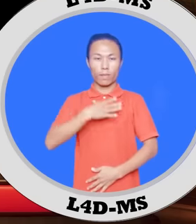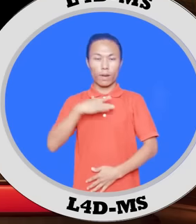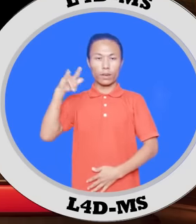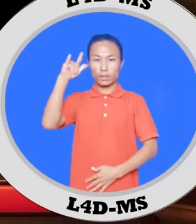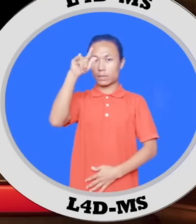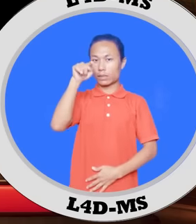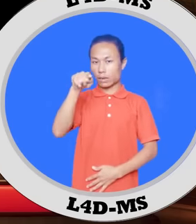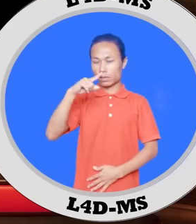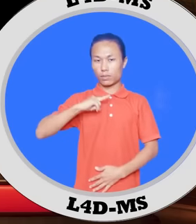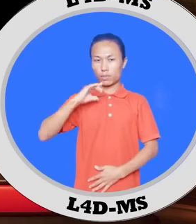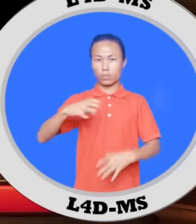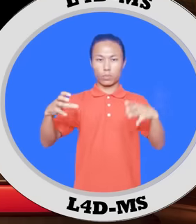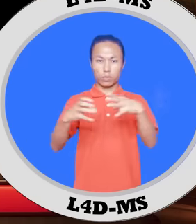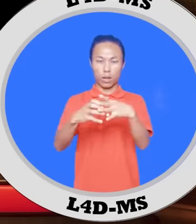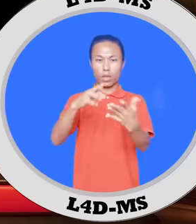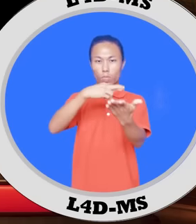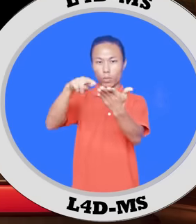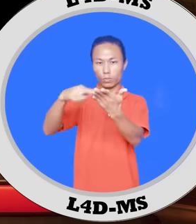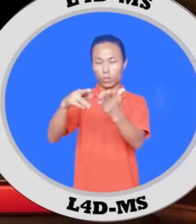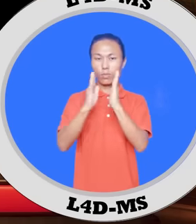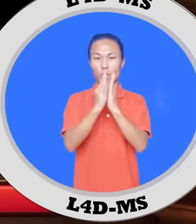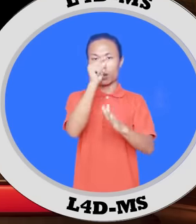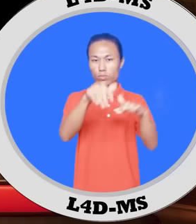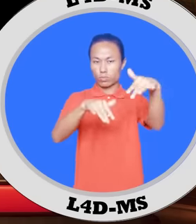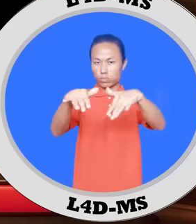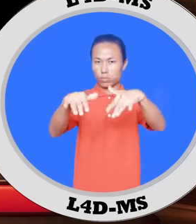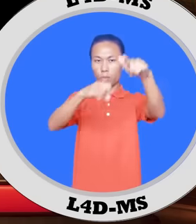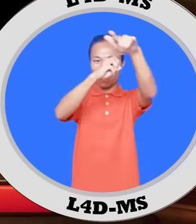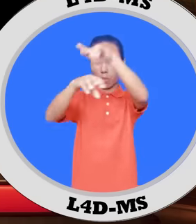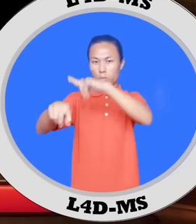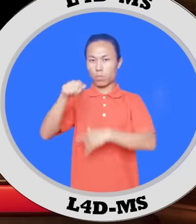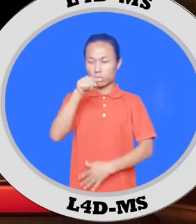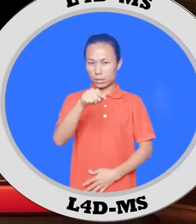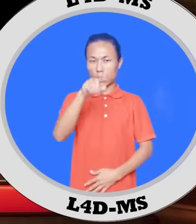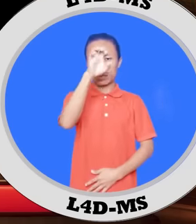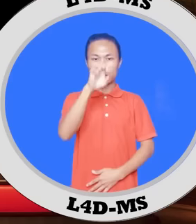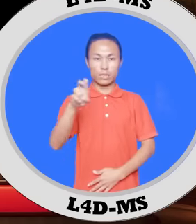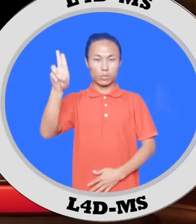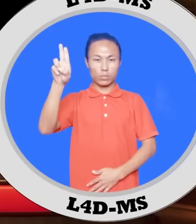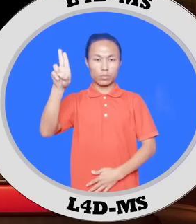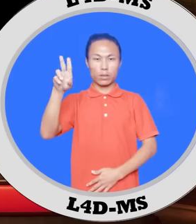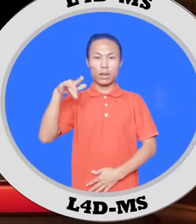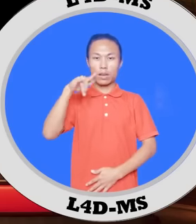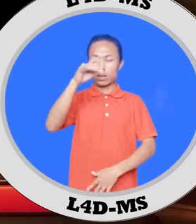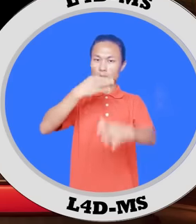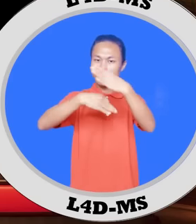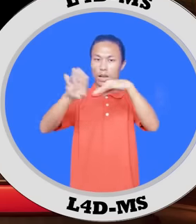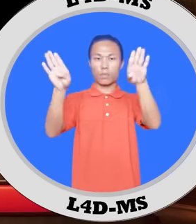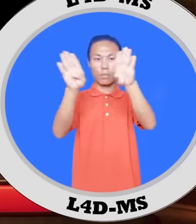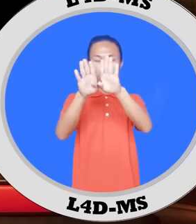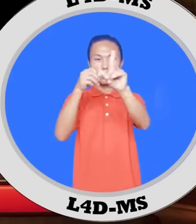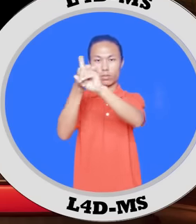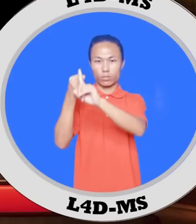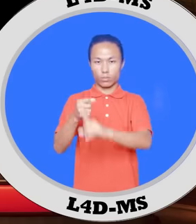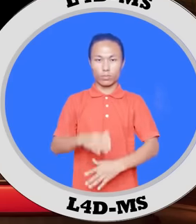ခြင်းက EU အနေနဲ့မြန်မာနိုင်ငံအပေါ်၎င်းတို့ရဲ့ကန့်သက်ပိတ်ပင်ထားတဲ့ရေးယူဆောင်ရွက်ချက်တွေကိုတိုးမြင့်ချမှတ်ဖို့နဲ့ပုံမှန်အသက်ဝ